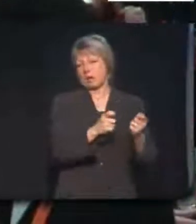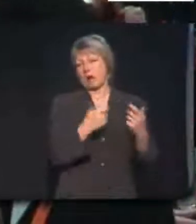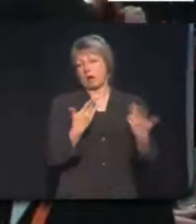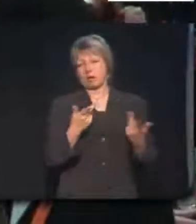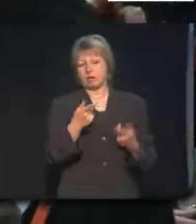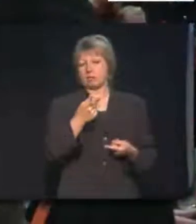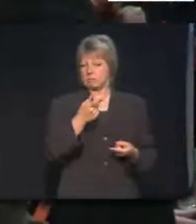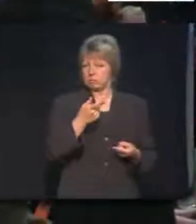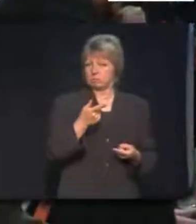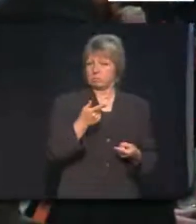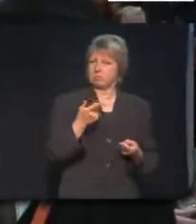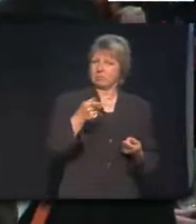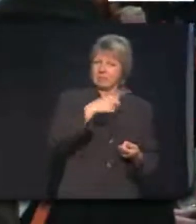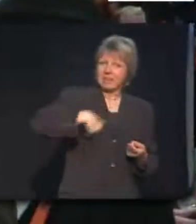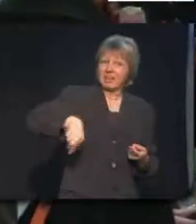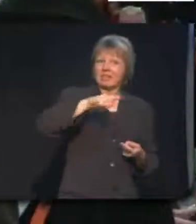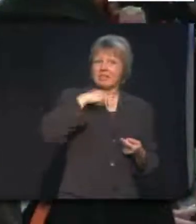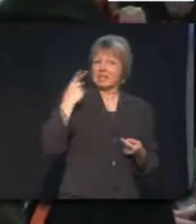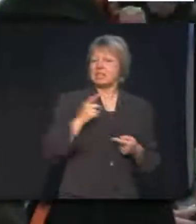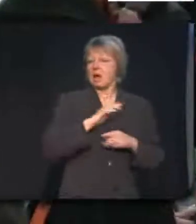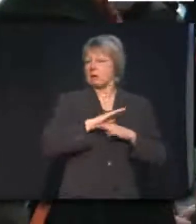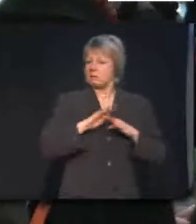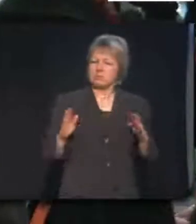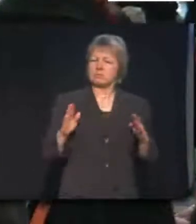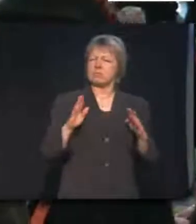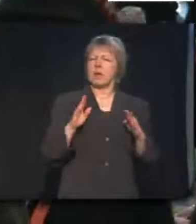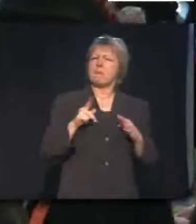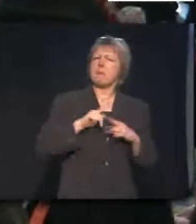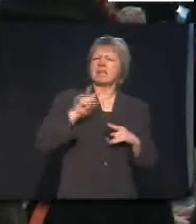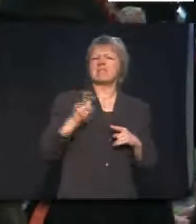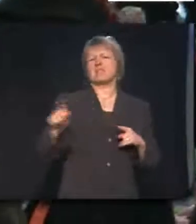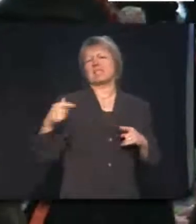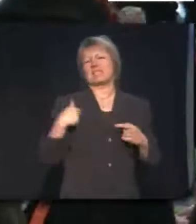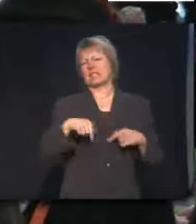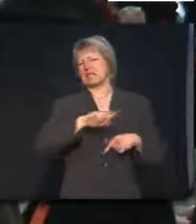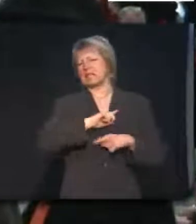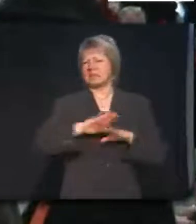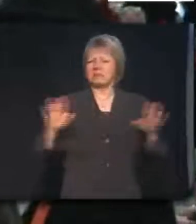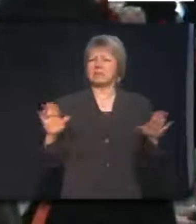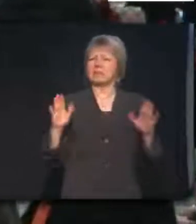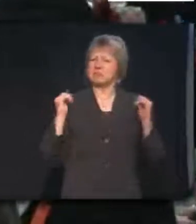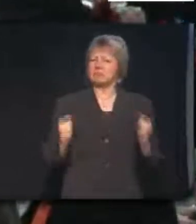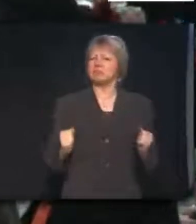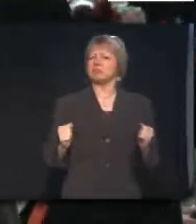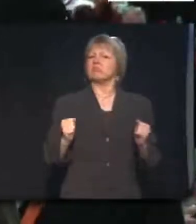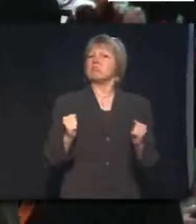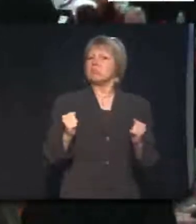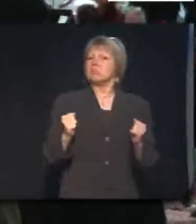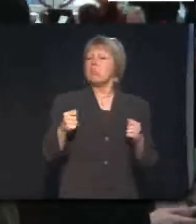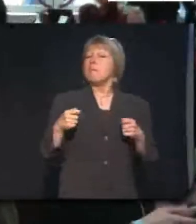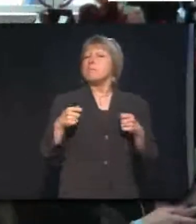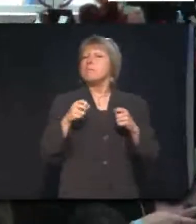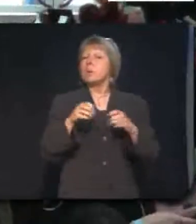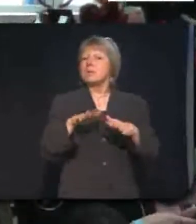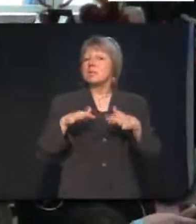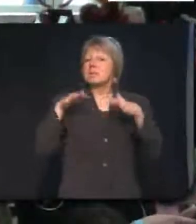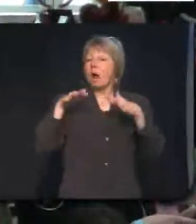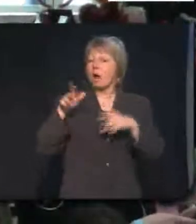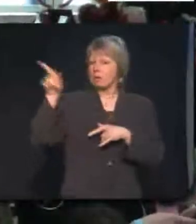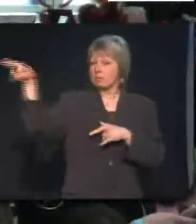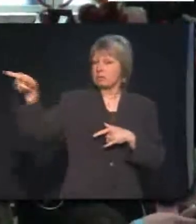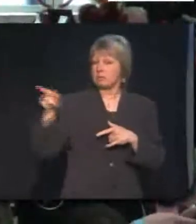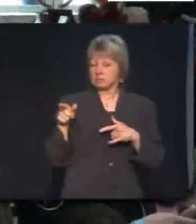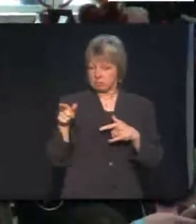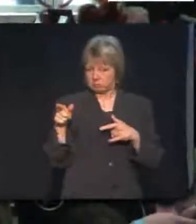pazifistisch quasi erklären und irgendwann im Bundestag sitzen und Stellung beziehen müssen und dann vielleicht Leute